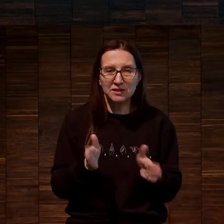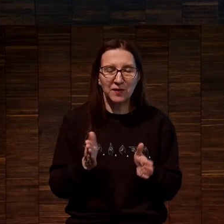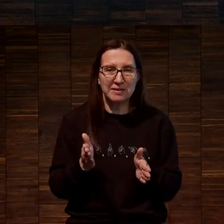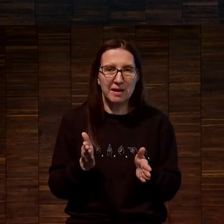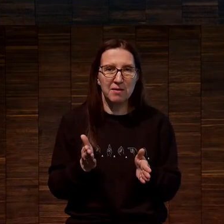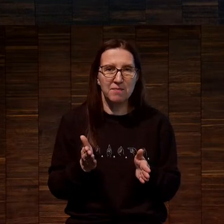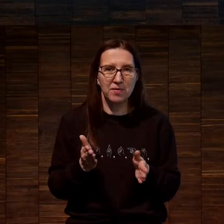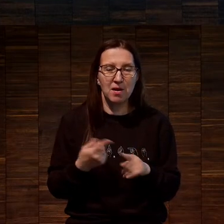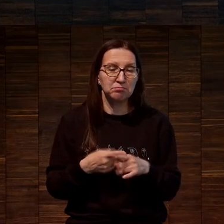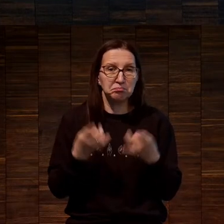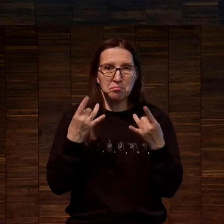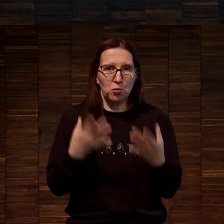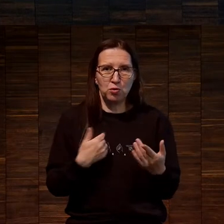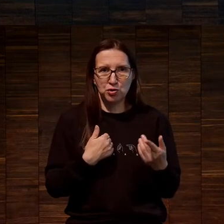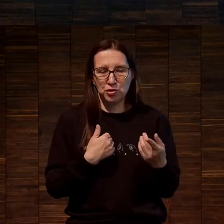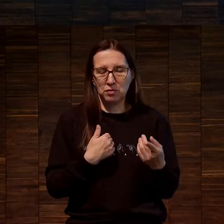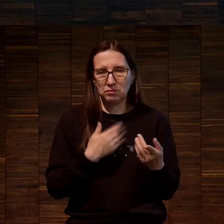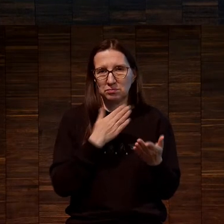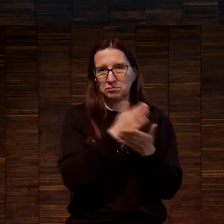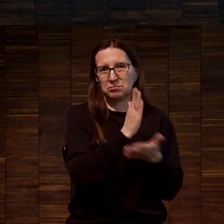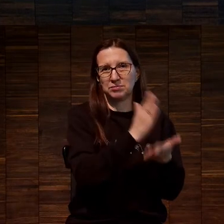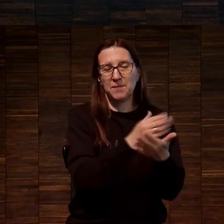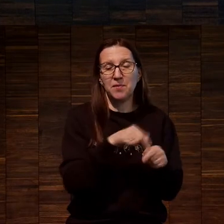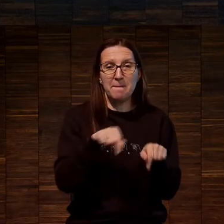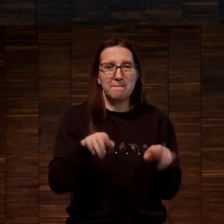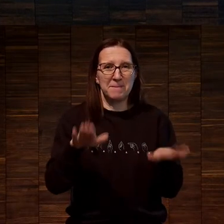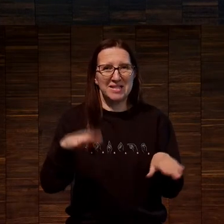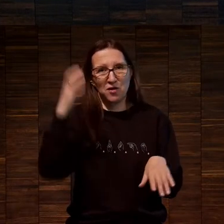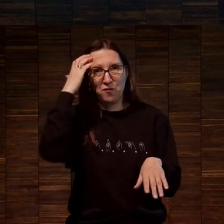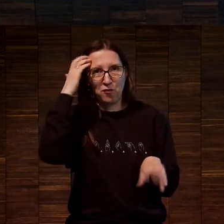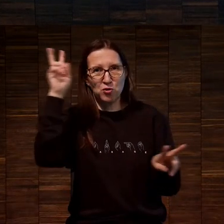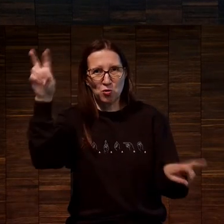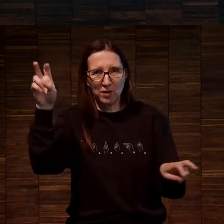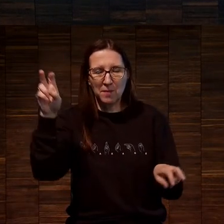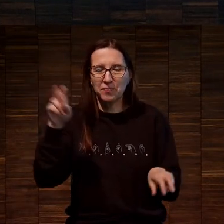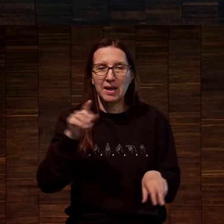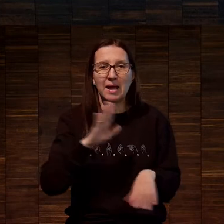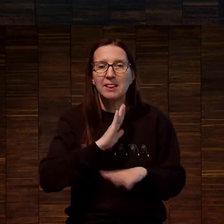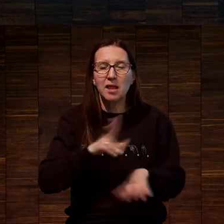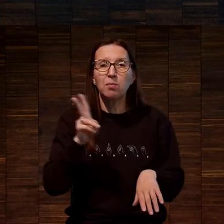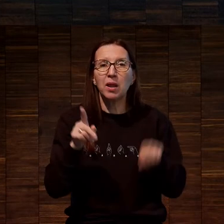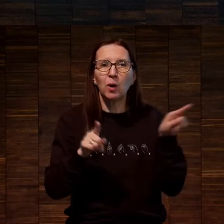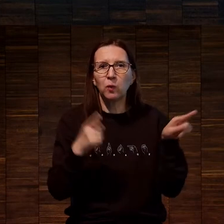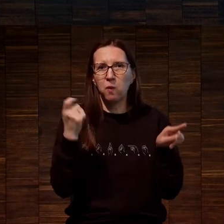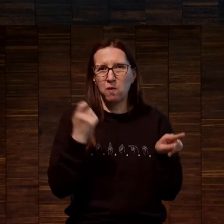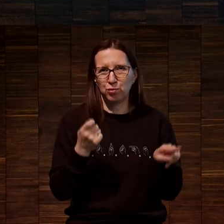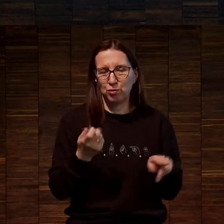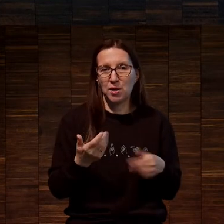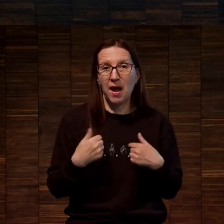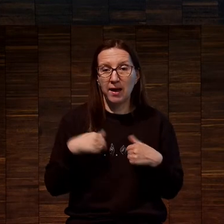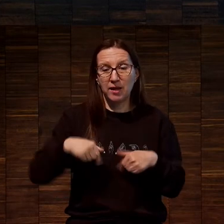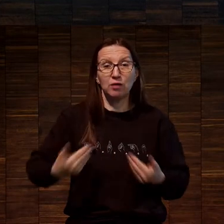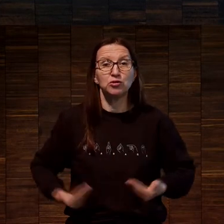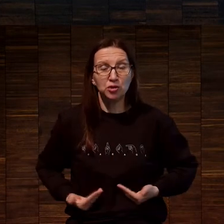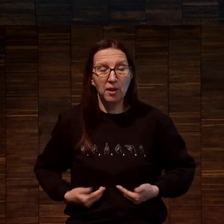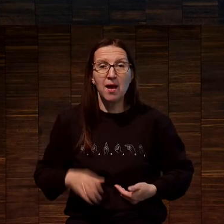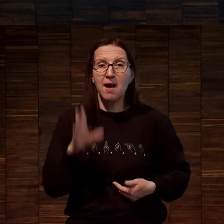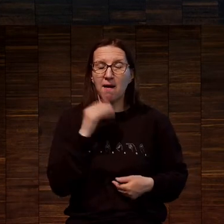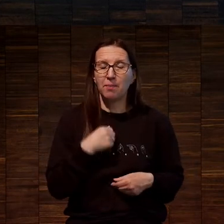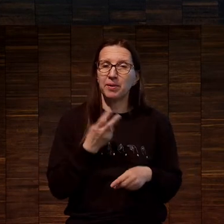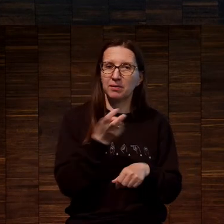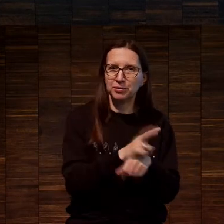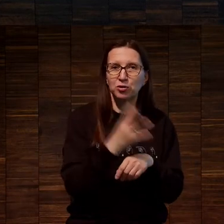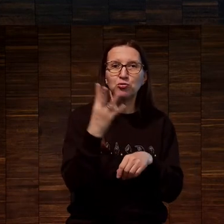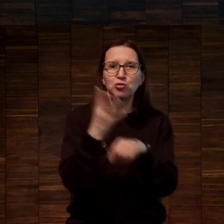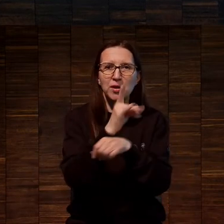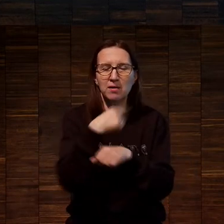делает проще доступ, но, например, конкретно в «Черном» не было того, кто это знал. Mm-hmm. Из-за того, что я там жила, я смогла туда зайти 4 раза